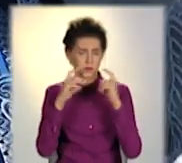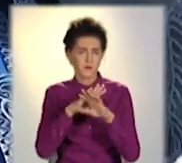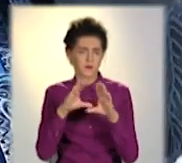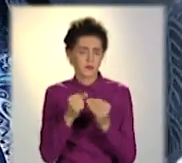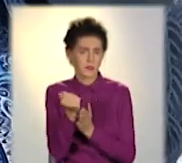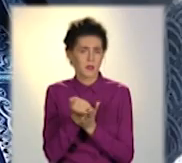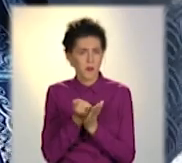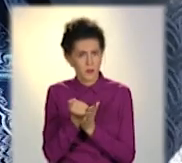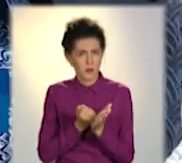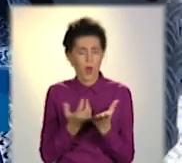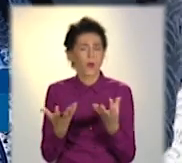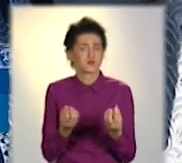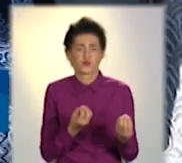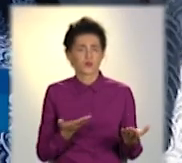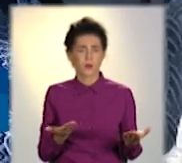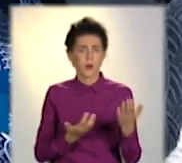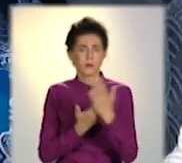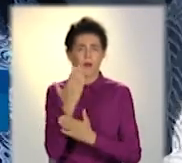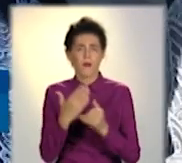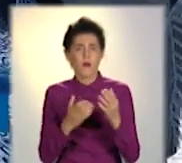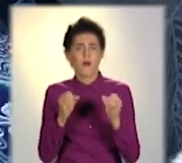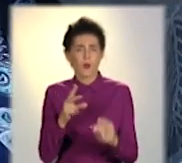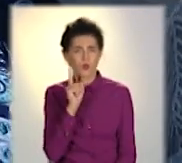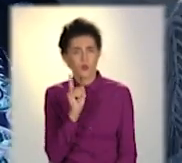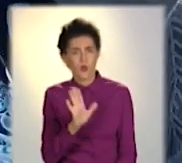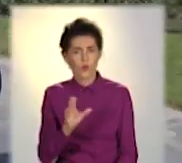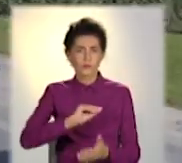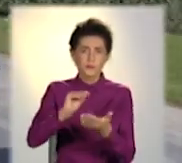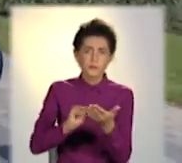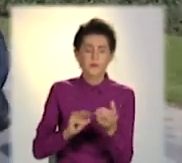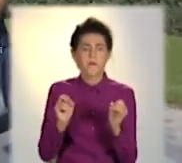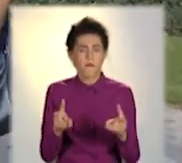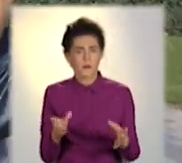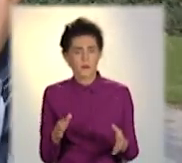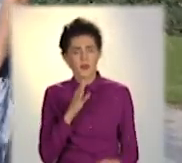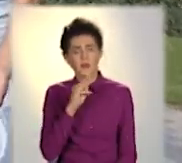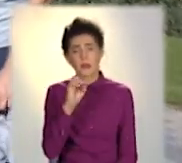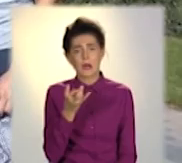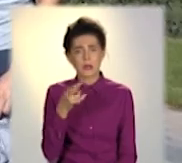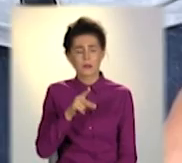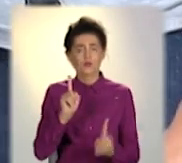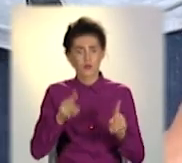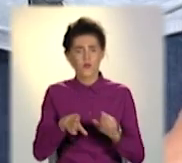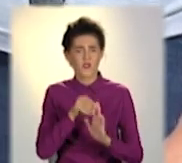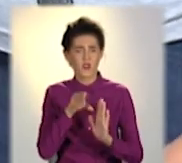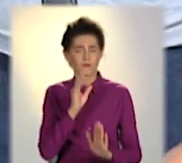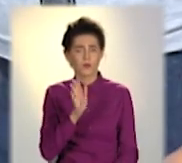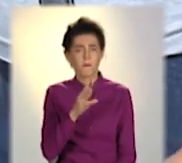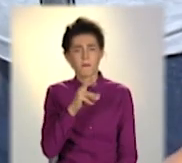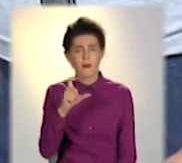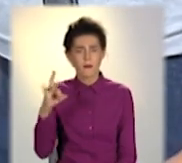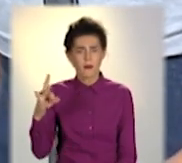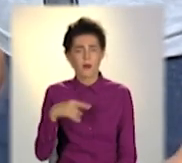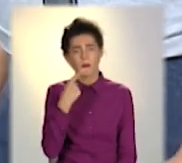Маски, мабуть. А що ще? Ну, перчатки, як ми будемо перчатки? Треба взяти бюлетень. Тетяна теж обиратиме міського голову. Вирішила,